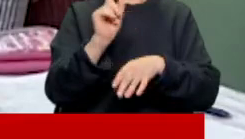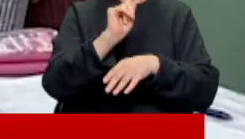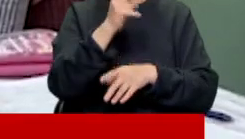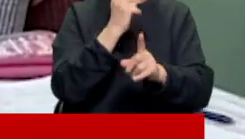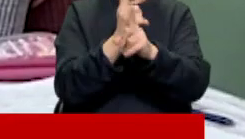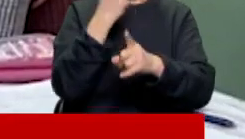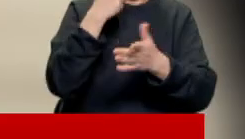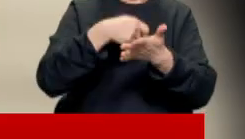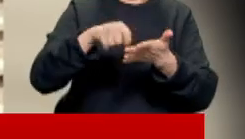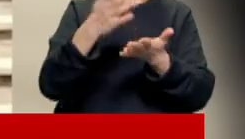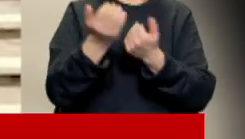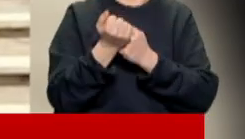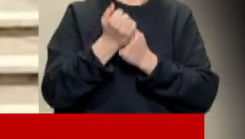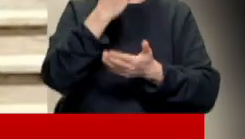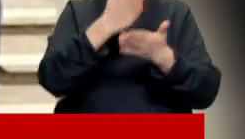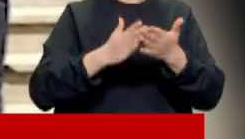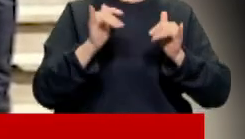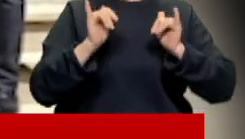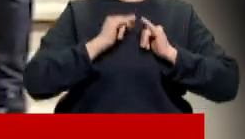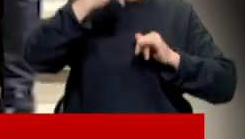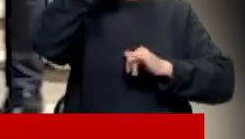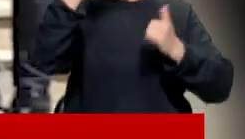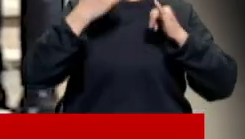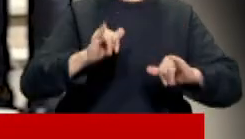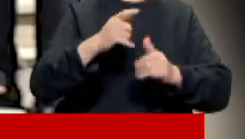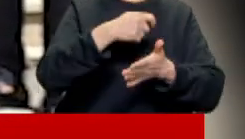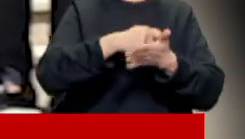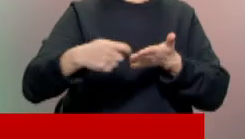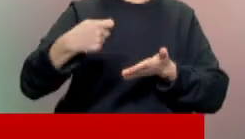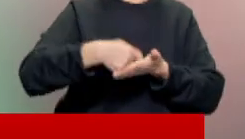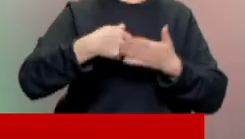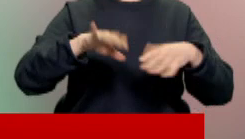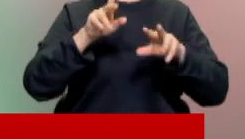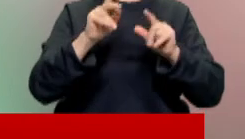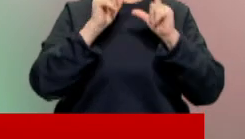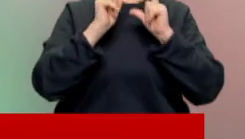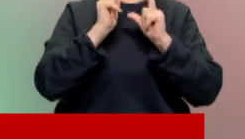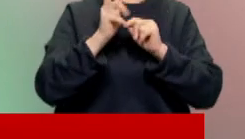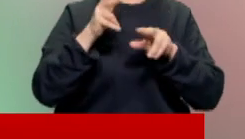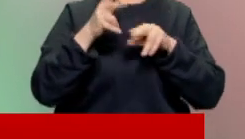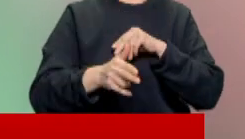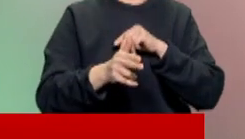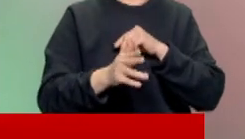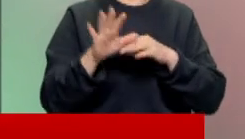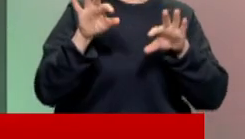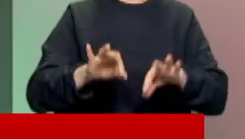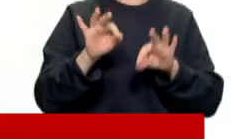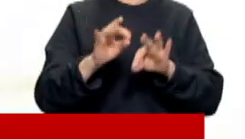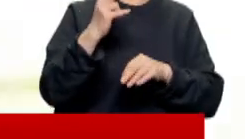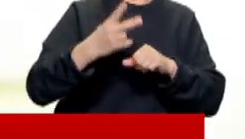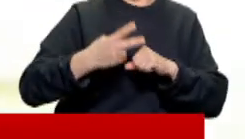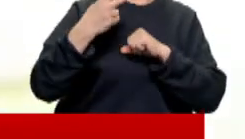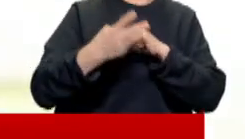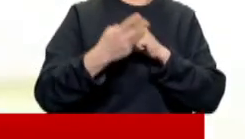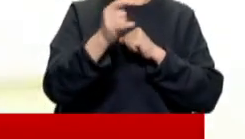ücreti kadar maaş alıyor yarıyıl ve yaz tatillerinde maaşı yatmadığı gibi sigortası da ödenmiyor Şimdi de 2